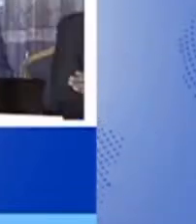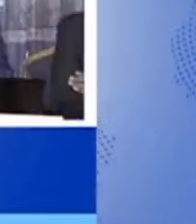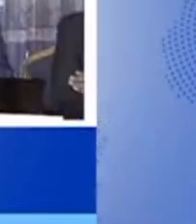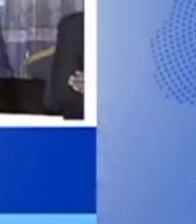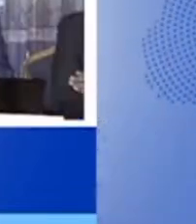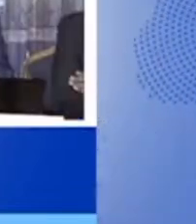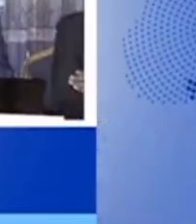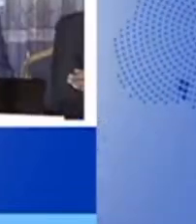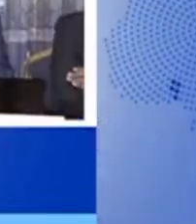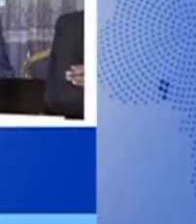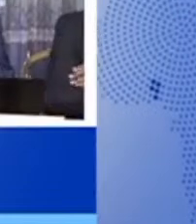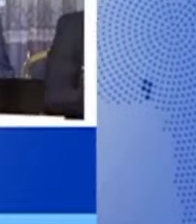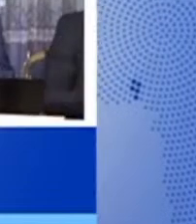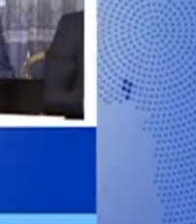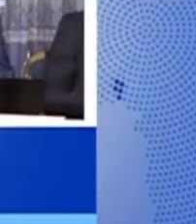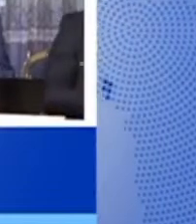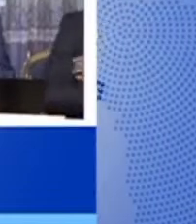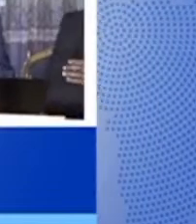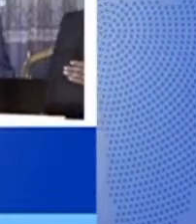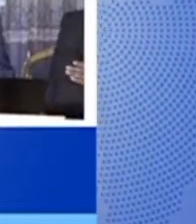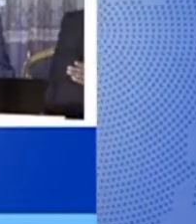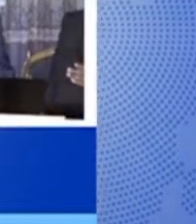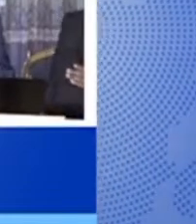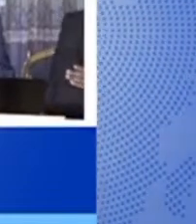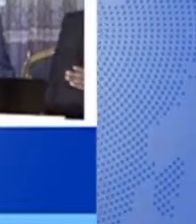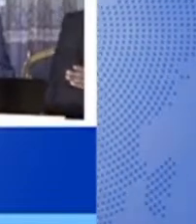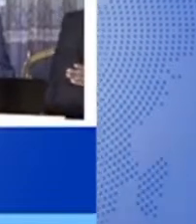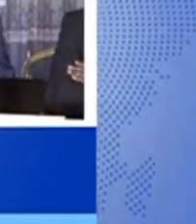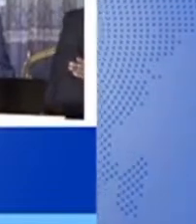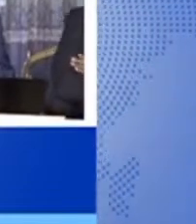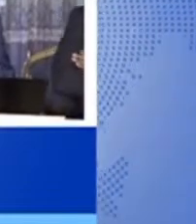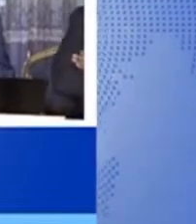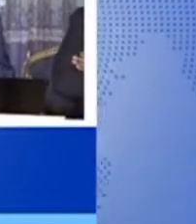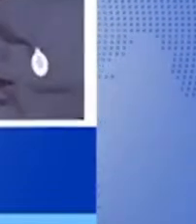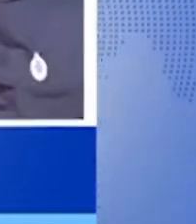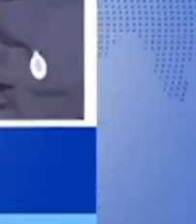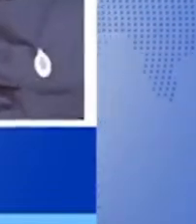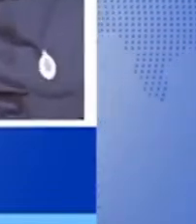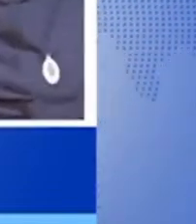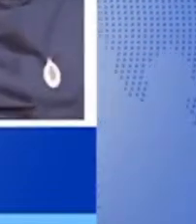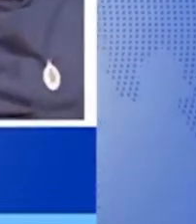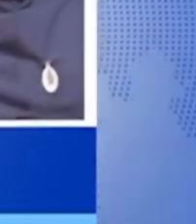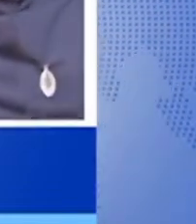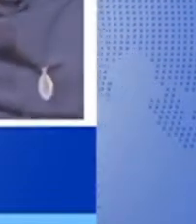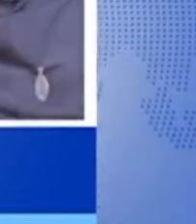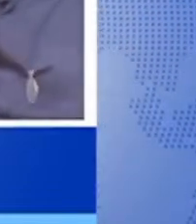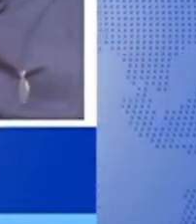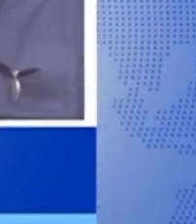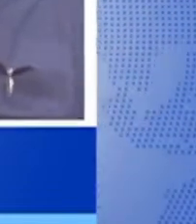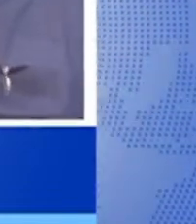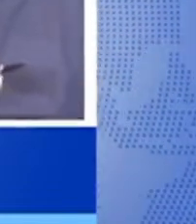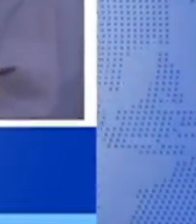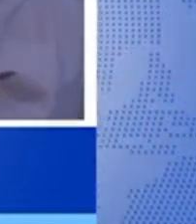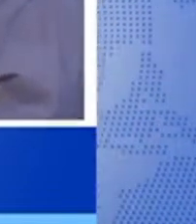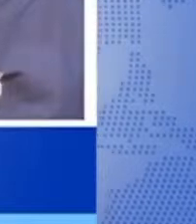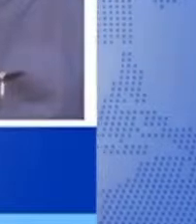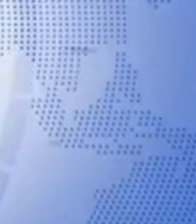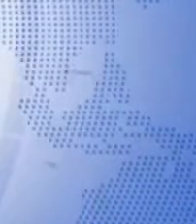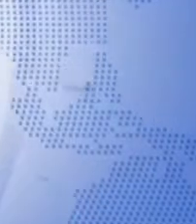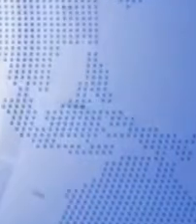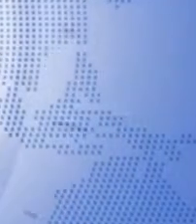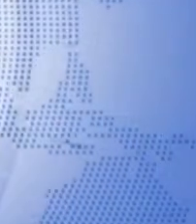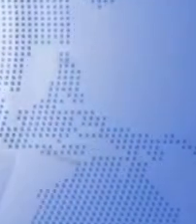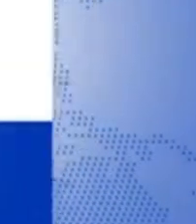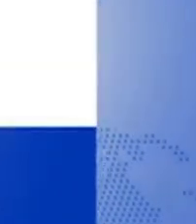de l'audiovisuel et de la communication, des conseillers et cadres de la HAC, des professionnels des médias. Tous les acteurs impliqués dans le